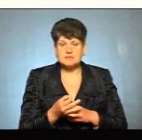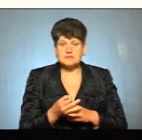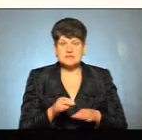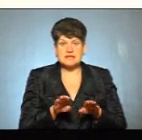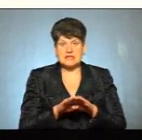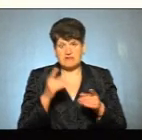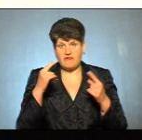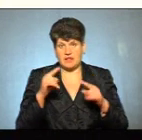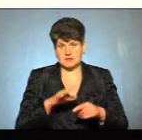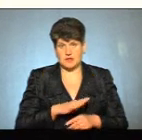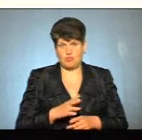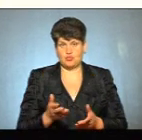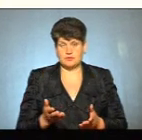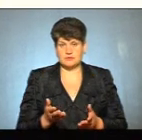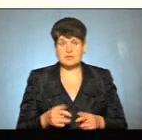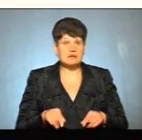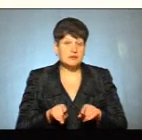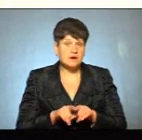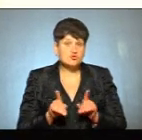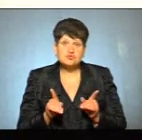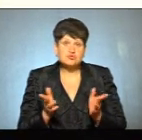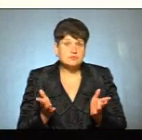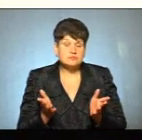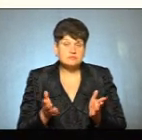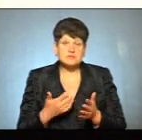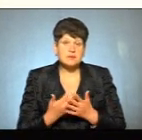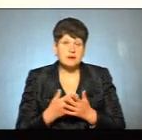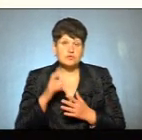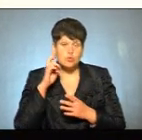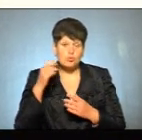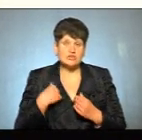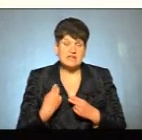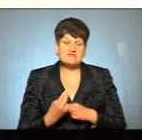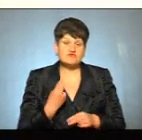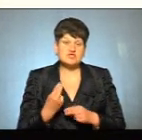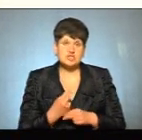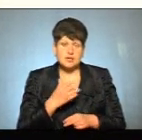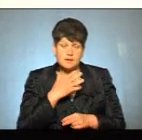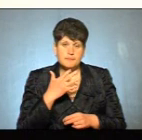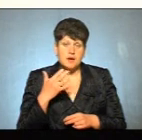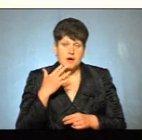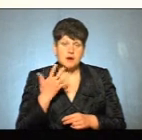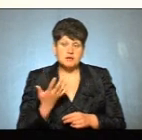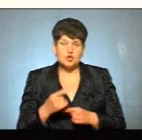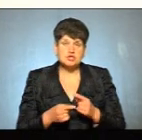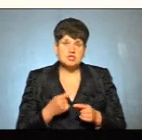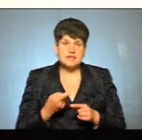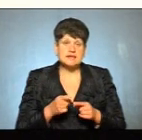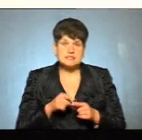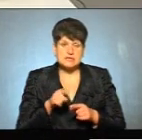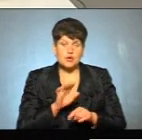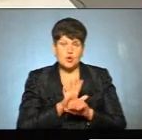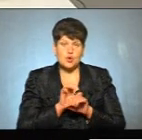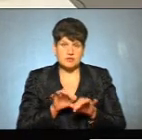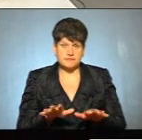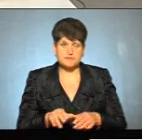рівні фантастики було. Так що, певно, Бог нас вчить багато через цей коронавірус.